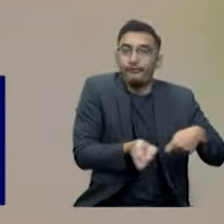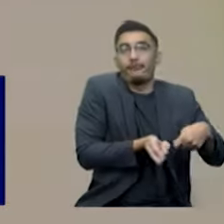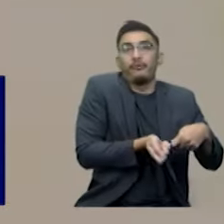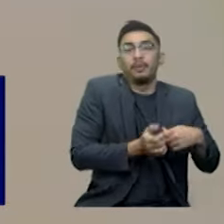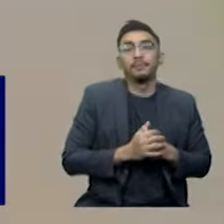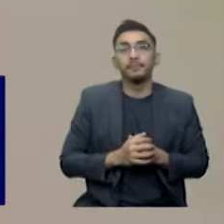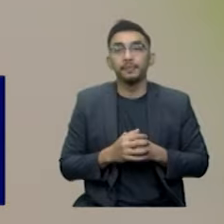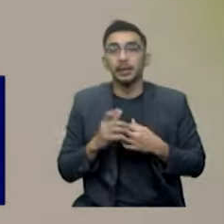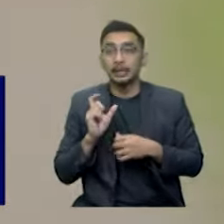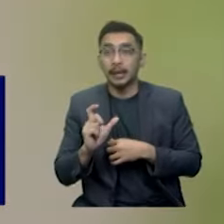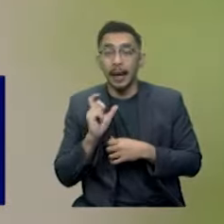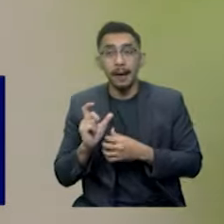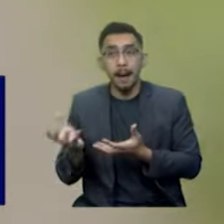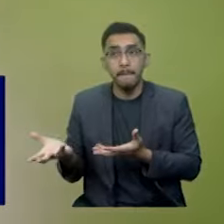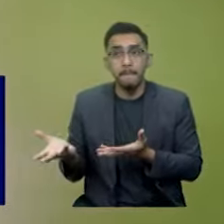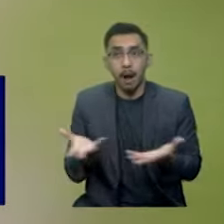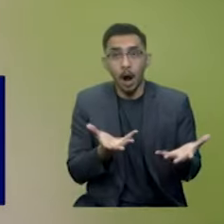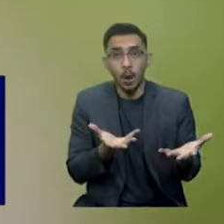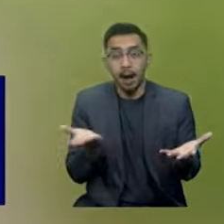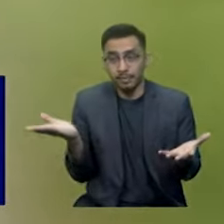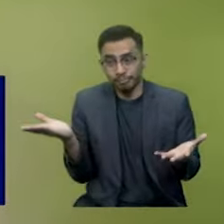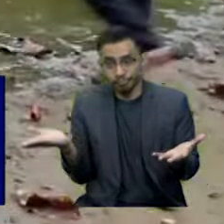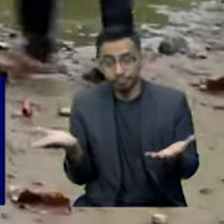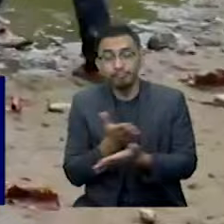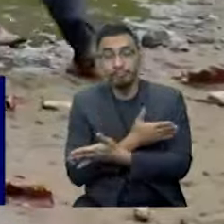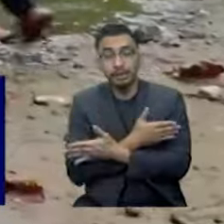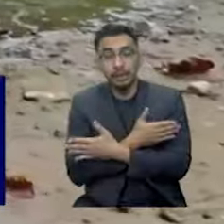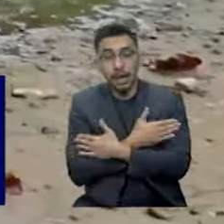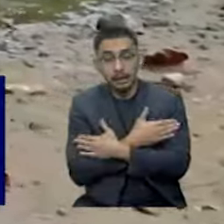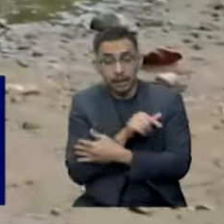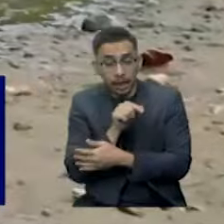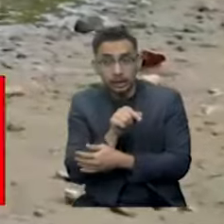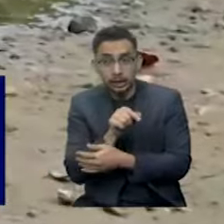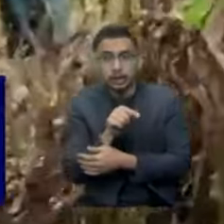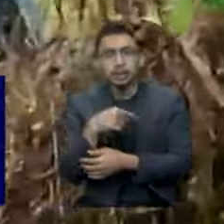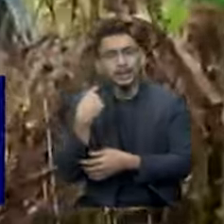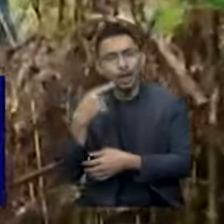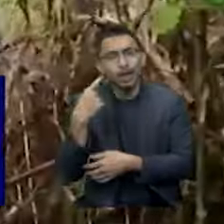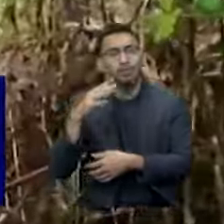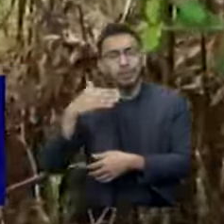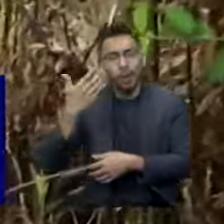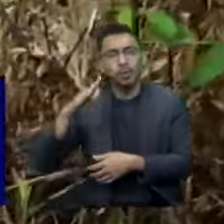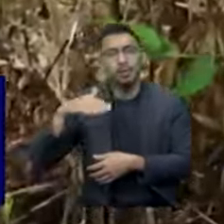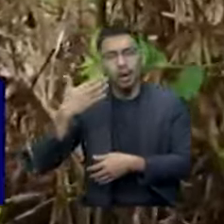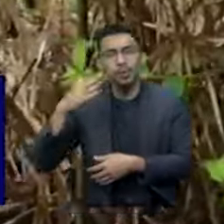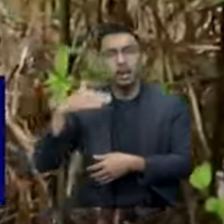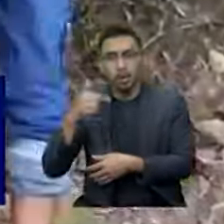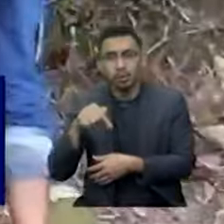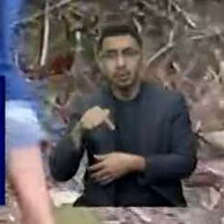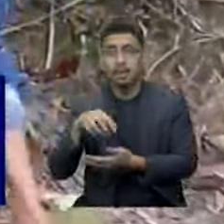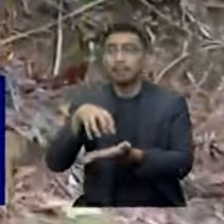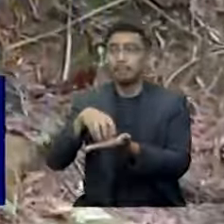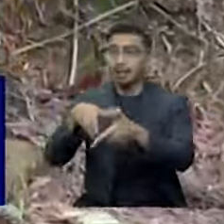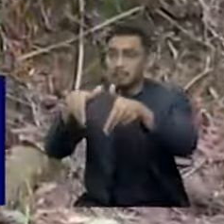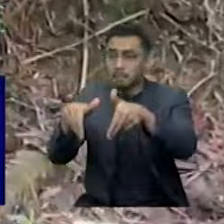membawa jenazah ke pemakaman dengan dihanyutkan ke sungai sudah bertahun-tahun dijalani. Lokasi pemakaman terletak di hutan kawasan hutan